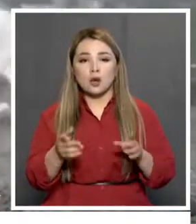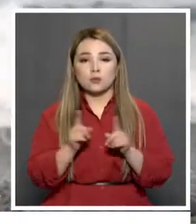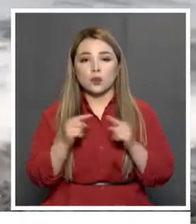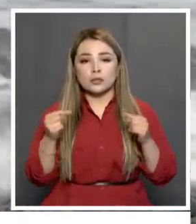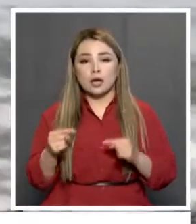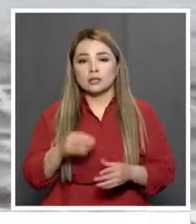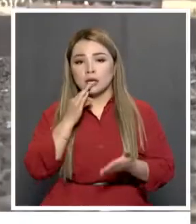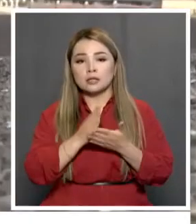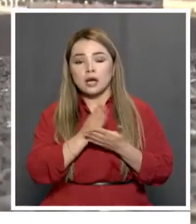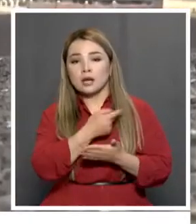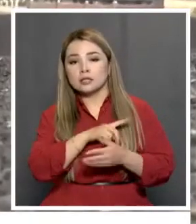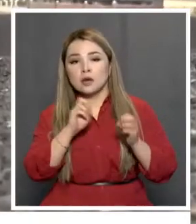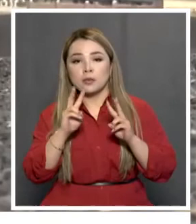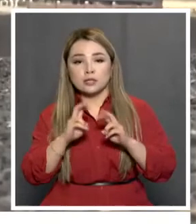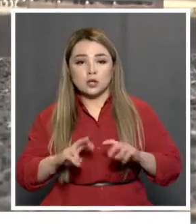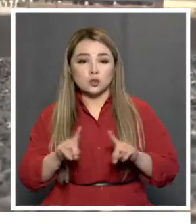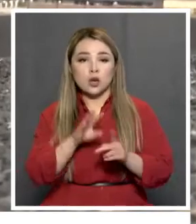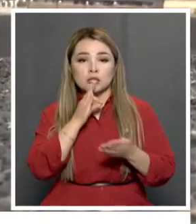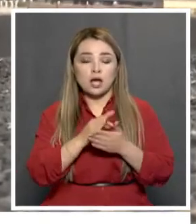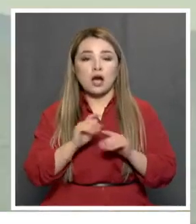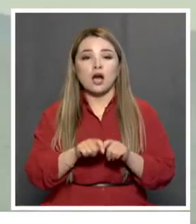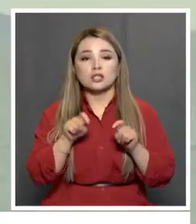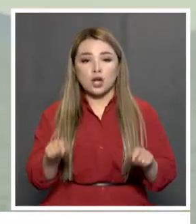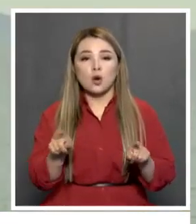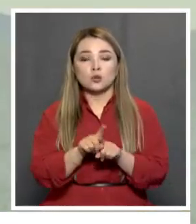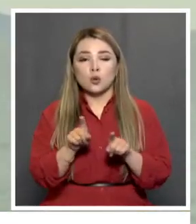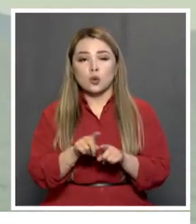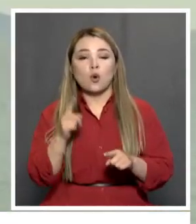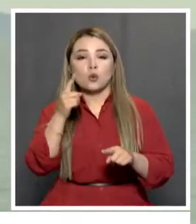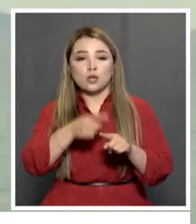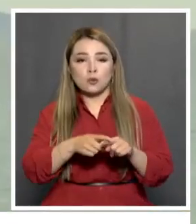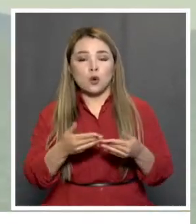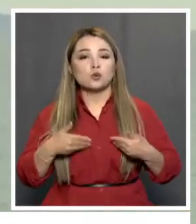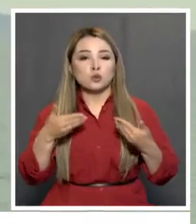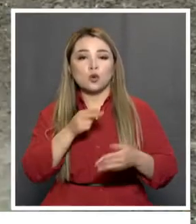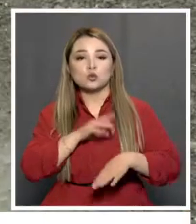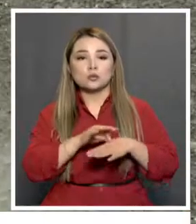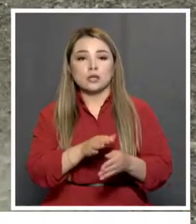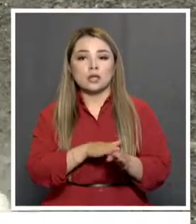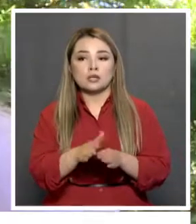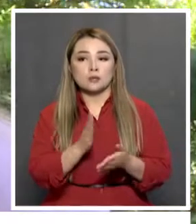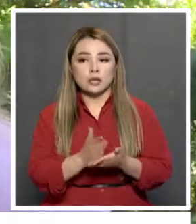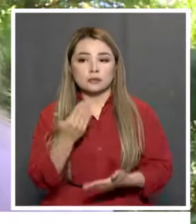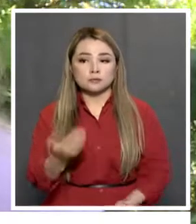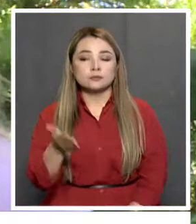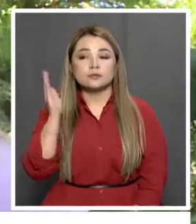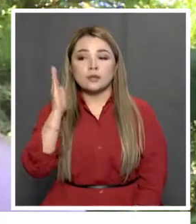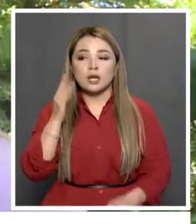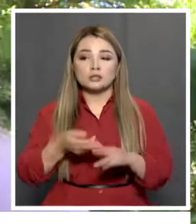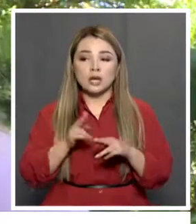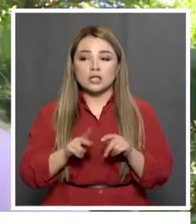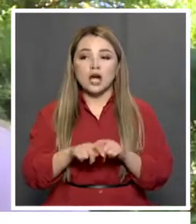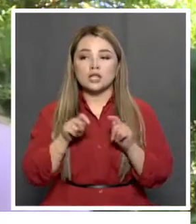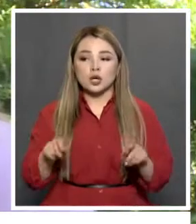Кәсіпкерлерге санитарлық талаптарды сақтаудан бөлек ашық қосымшасы арқылы жұмыс істеу ұсынылып отыр. Келешекте ашық